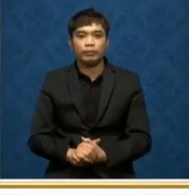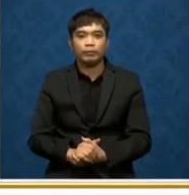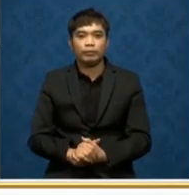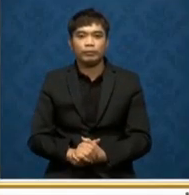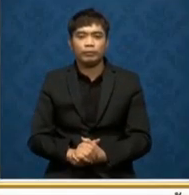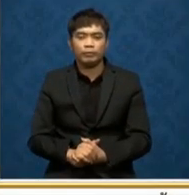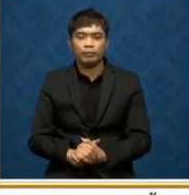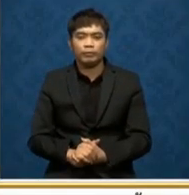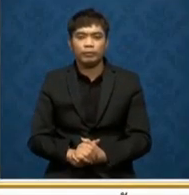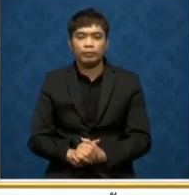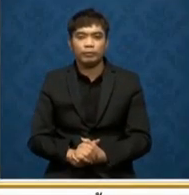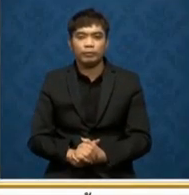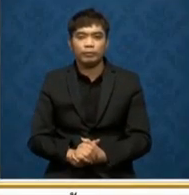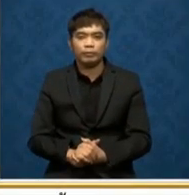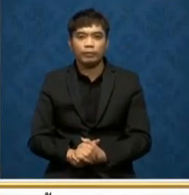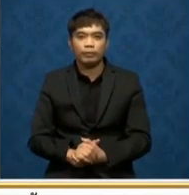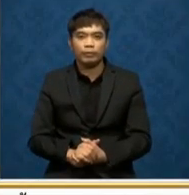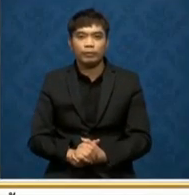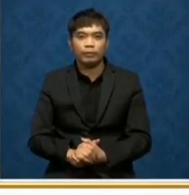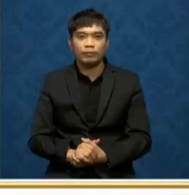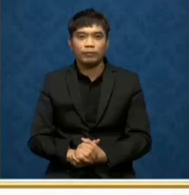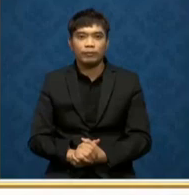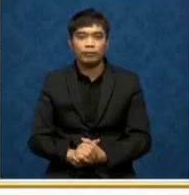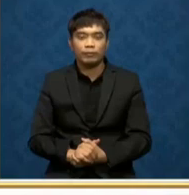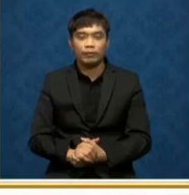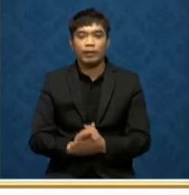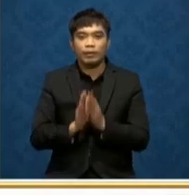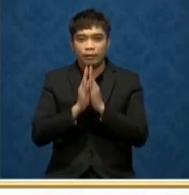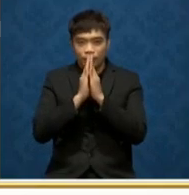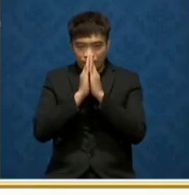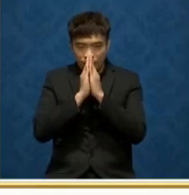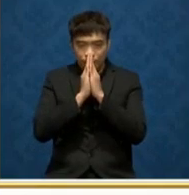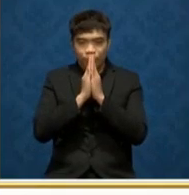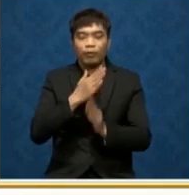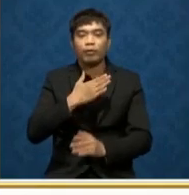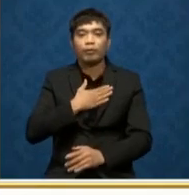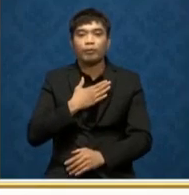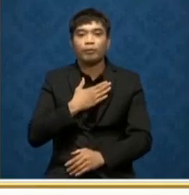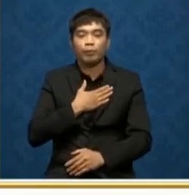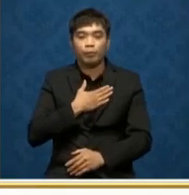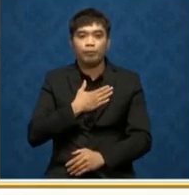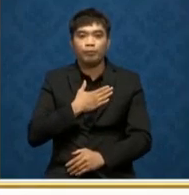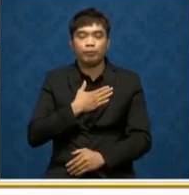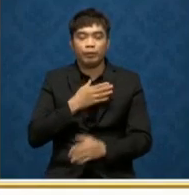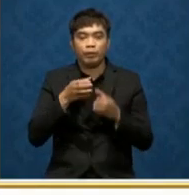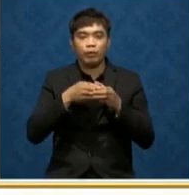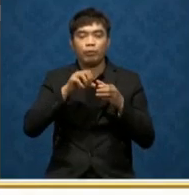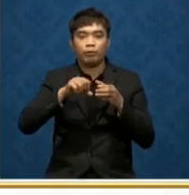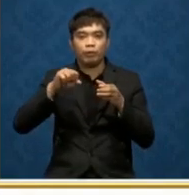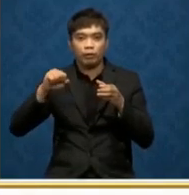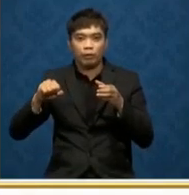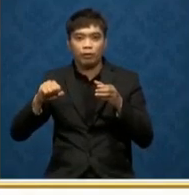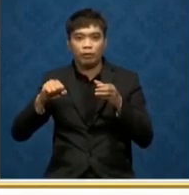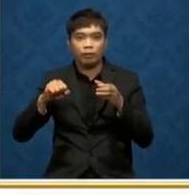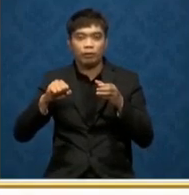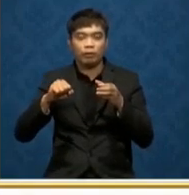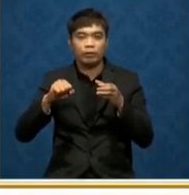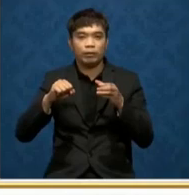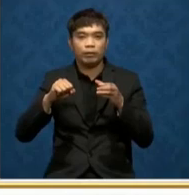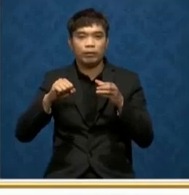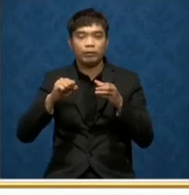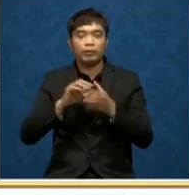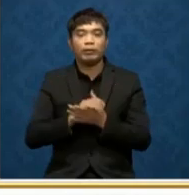าติครับสองท่านครับ เรียนท่านประธานสภาที่เคารพครับผมศาสตราศรีปานสมาชิกสภาผู้แทนราษฎรเขตสจัง